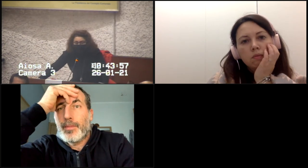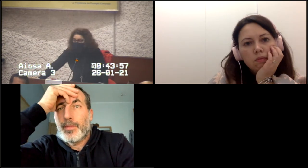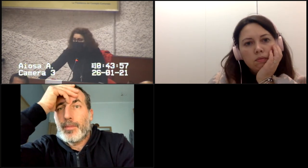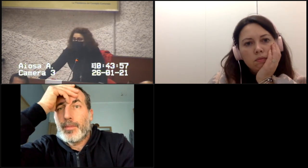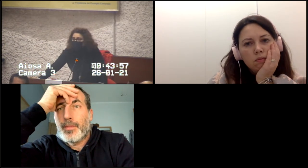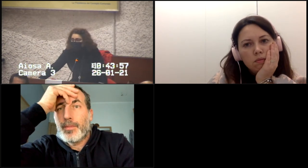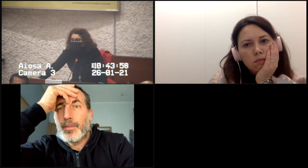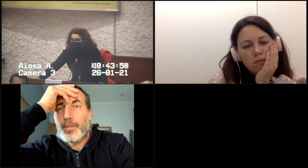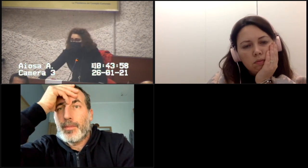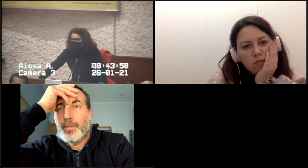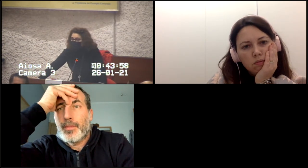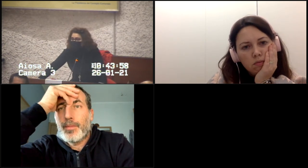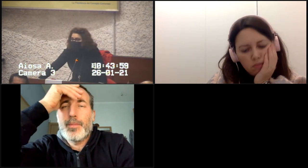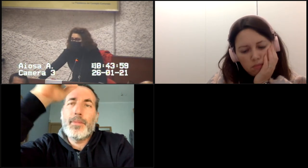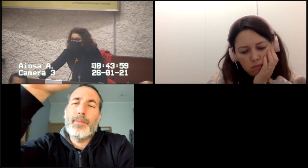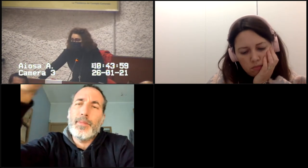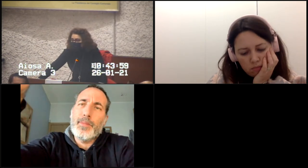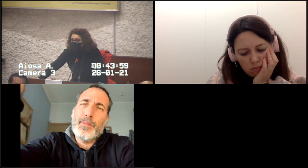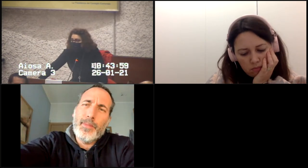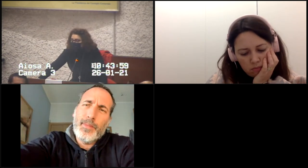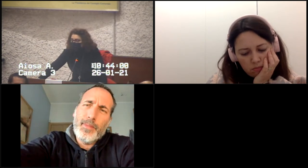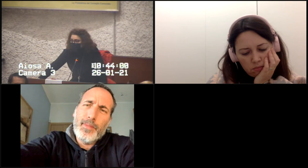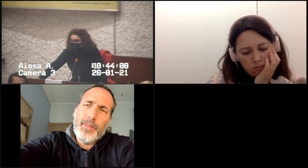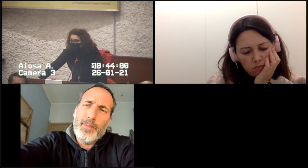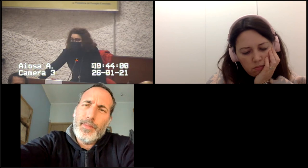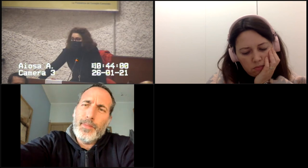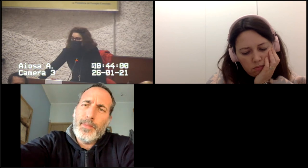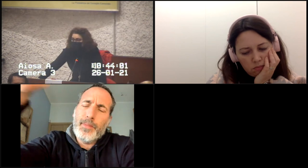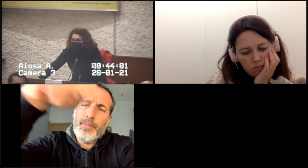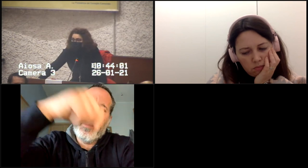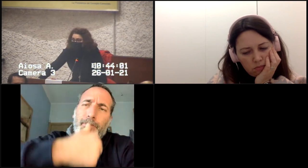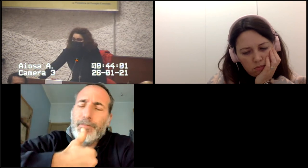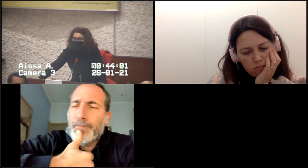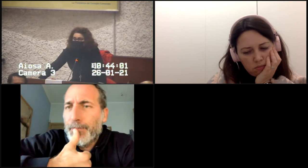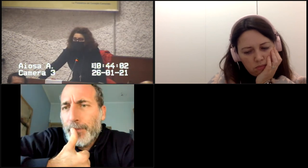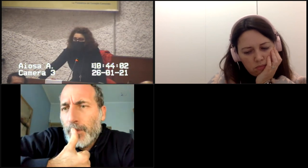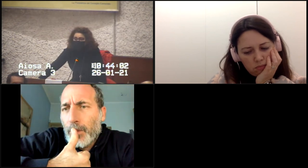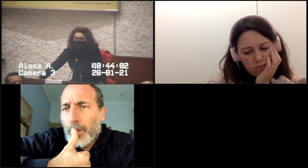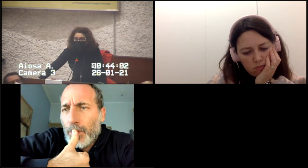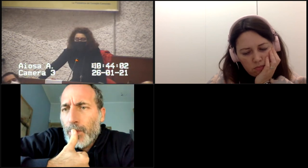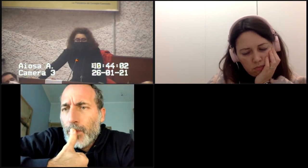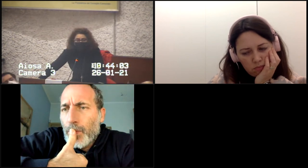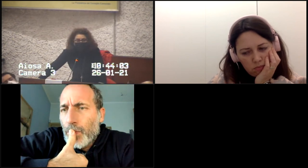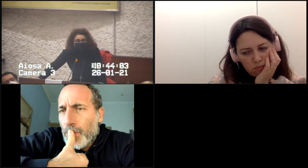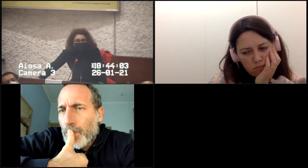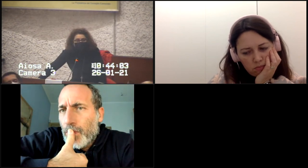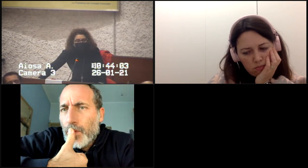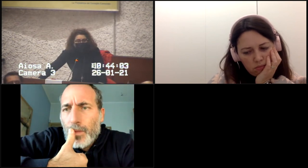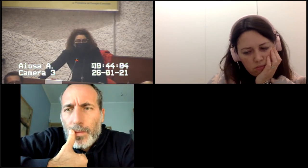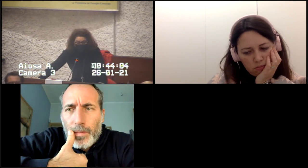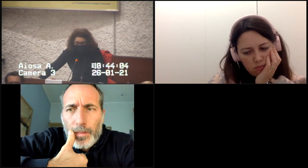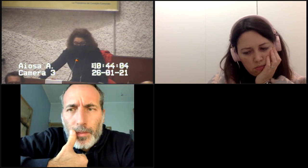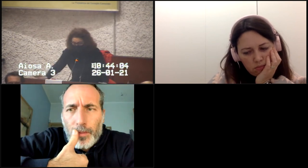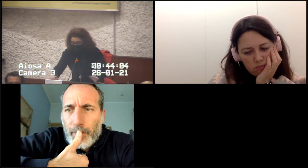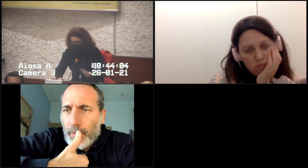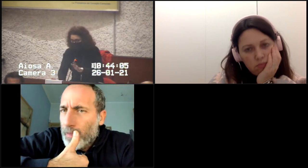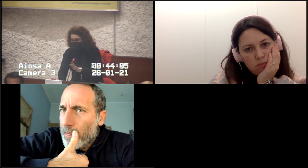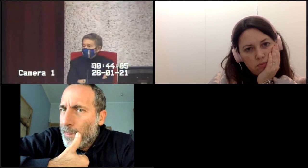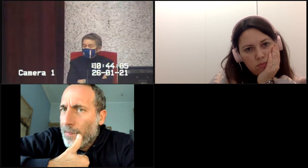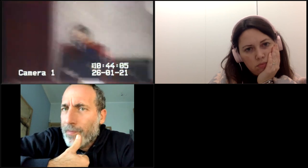idea o altrimenti quello che stiamo facendo stasera è quello che è stato deciso in quella data e in quella sede.